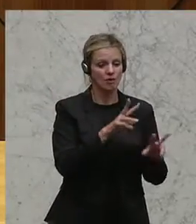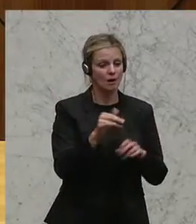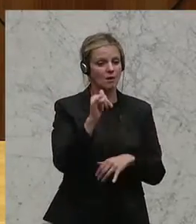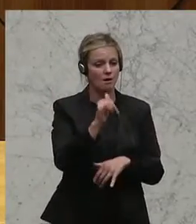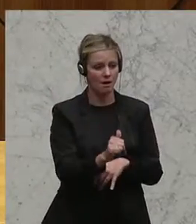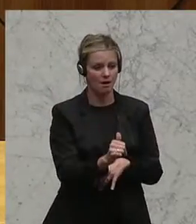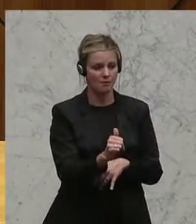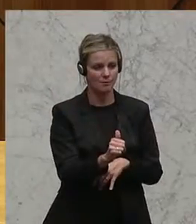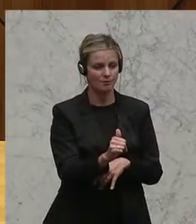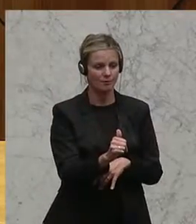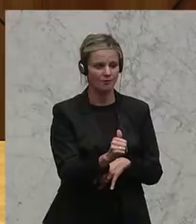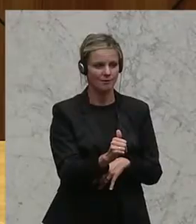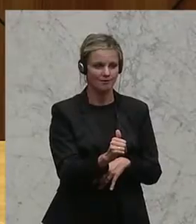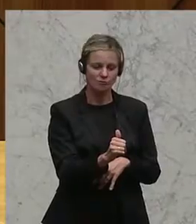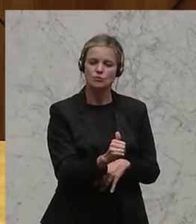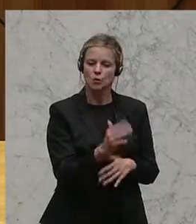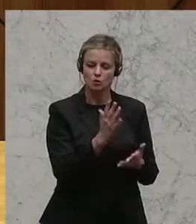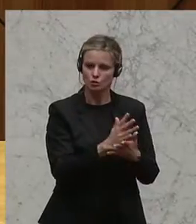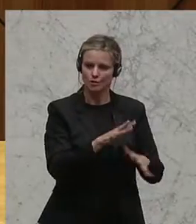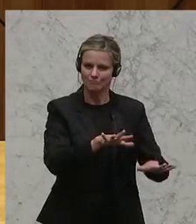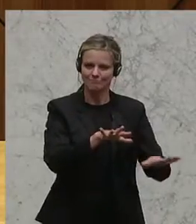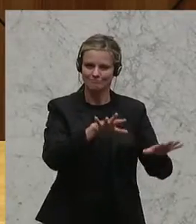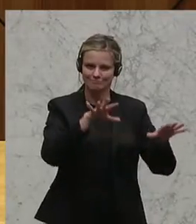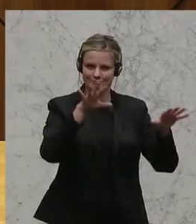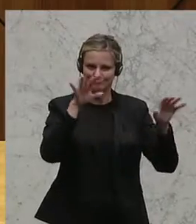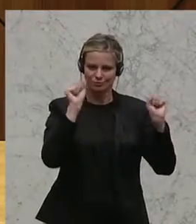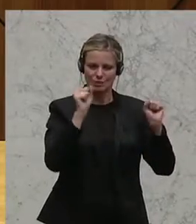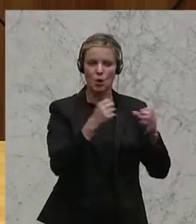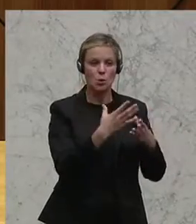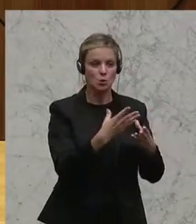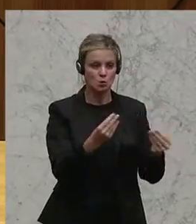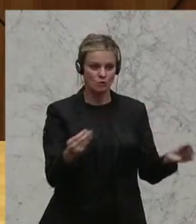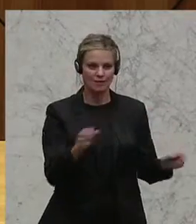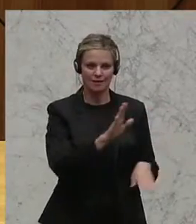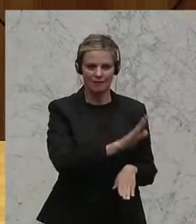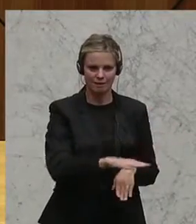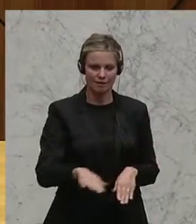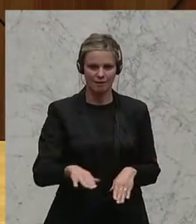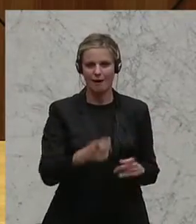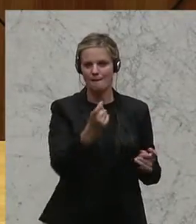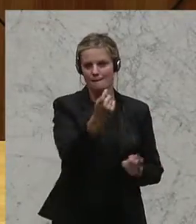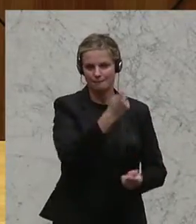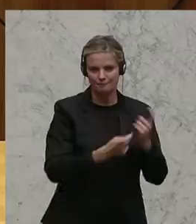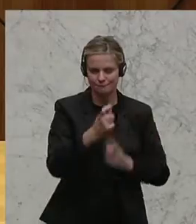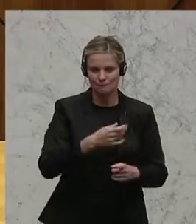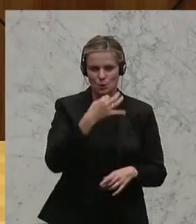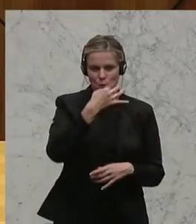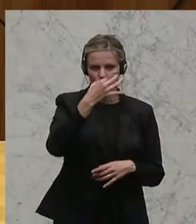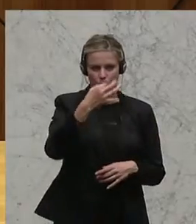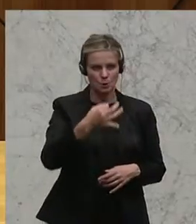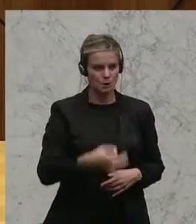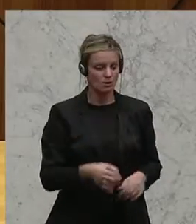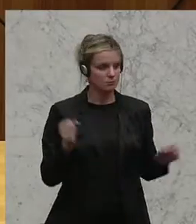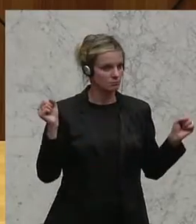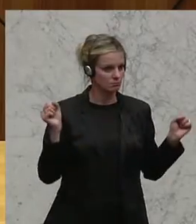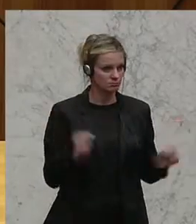ist wesentlich und es ist erkannt und verstanden, dass wir zu viele Kinder haben, die zugewandert sind, die deutsche Sprache